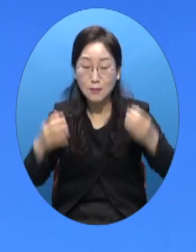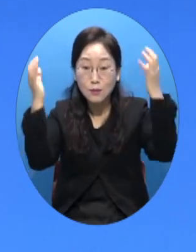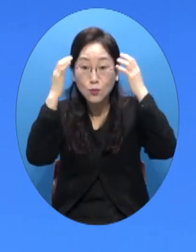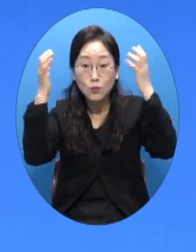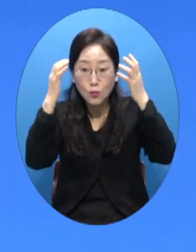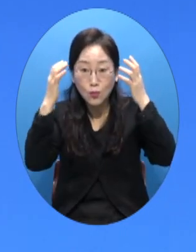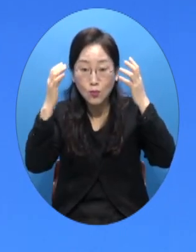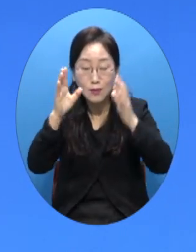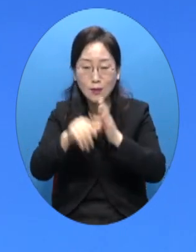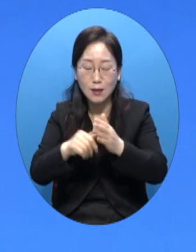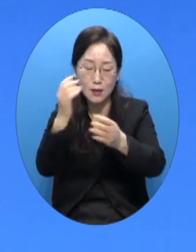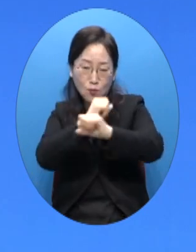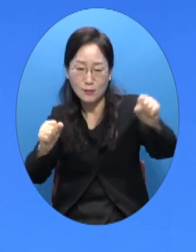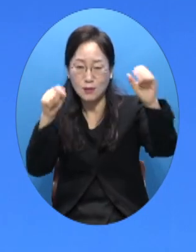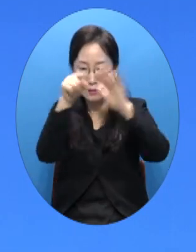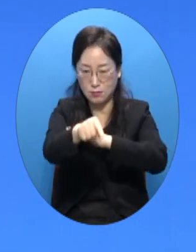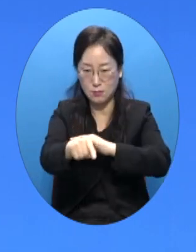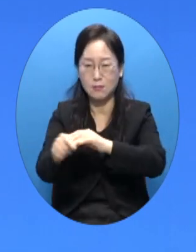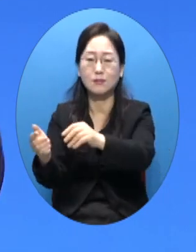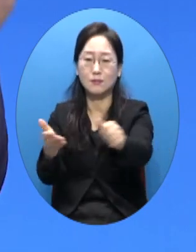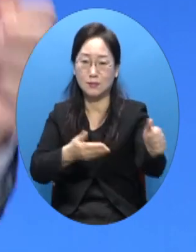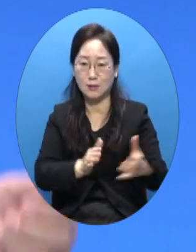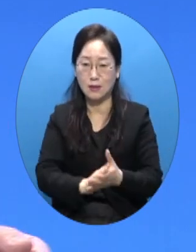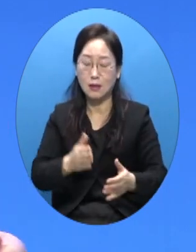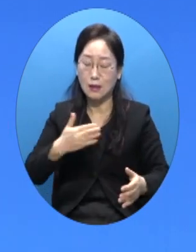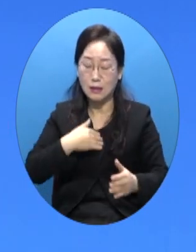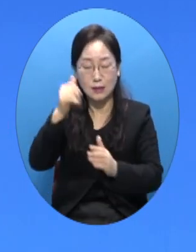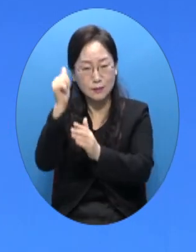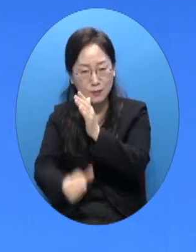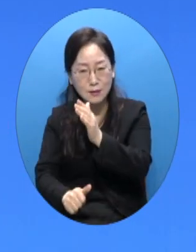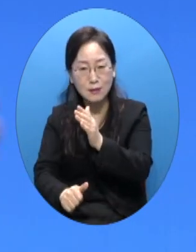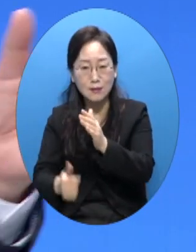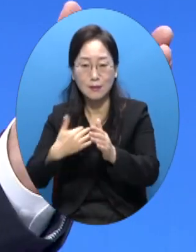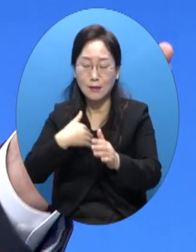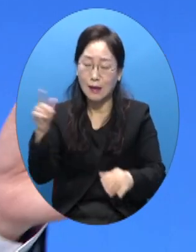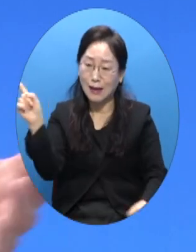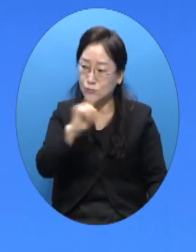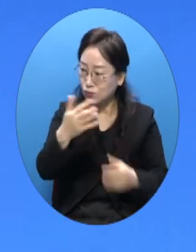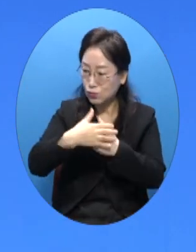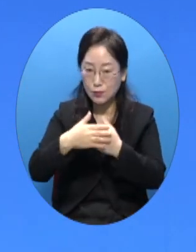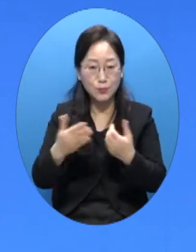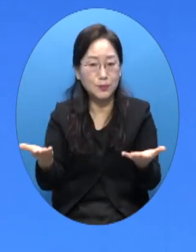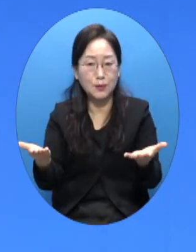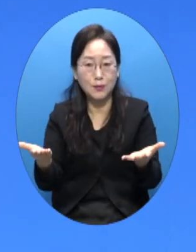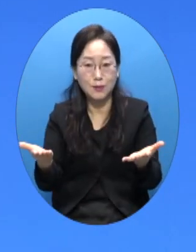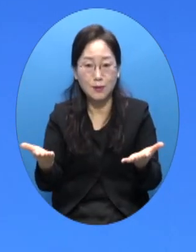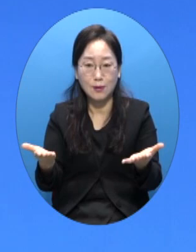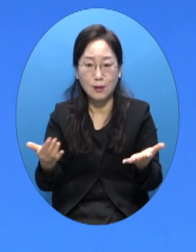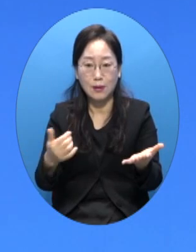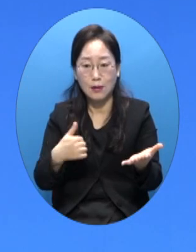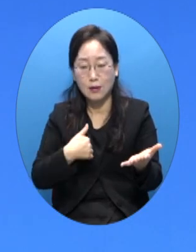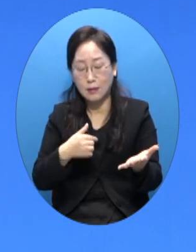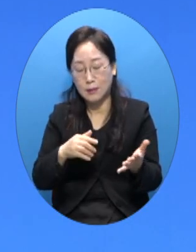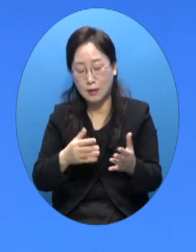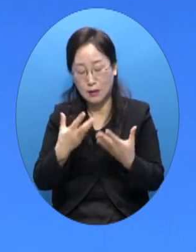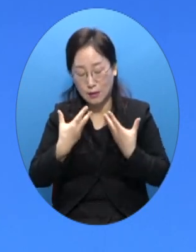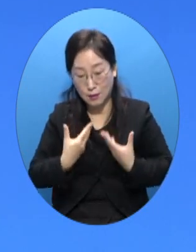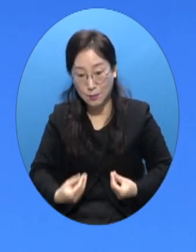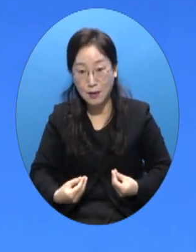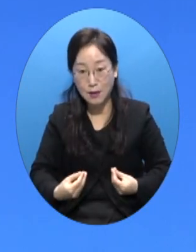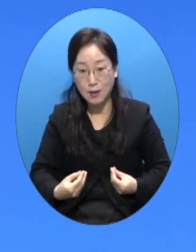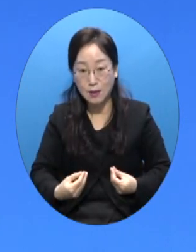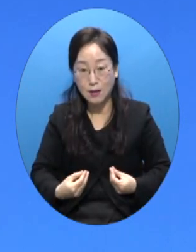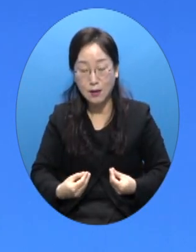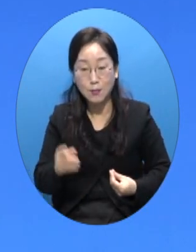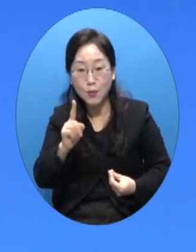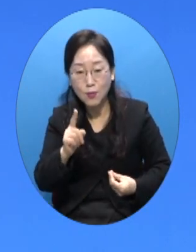때 우리는 광야로 나가야 합니다 내가 실패해서 아무도 날 도와주지 않고 깊은 설망 빠졌을 때 바로 그때가